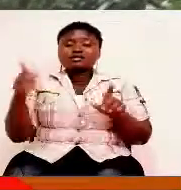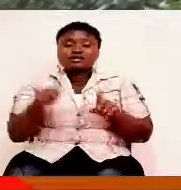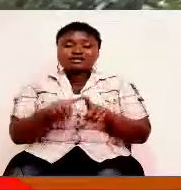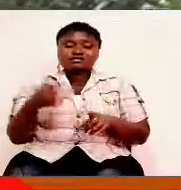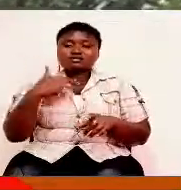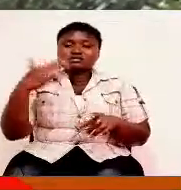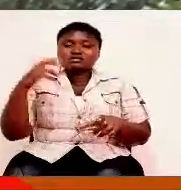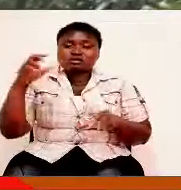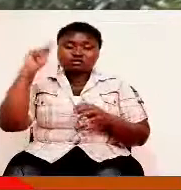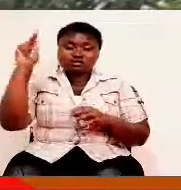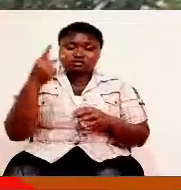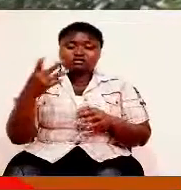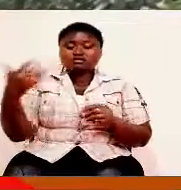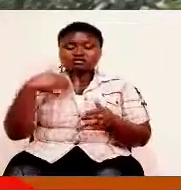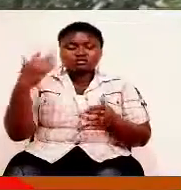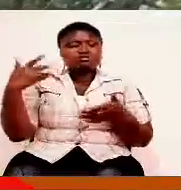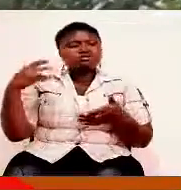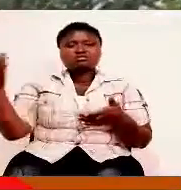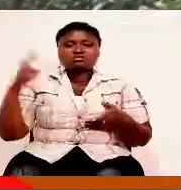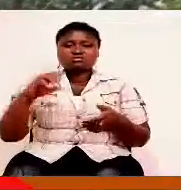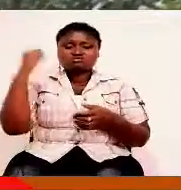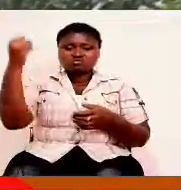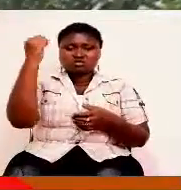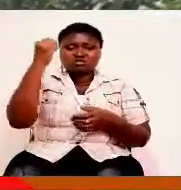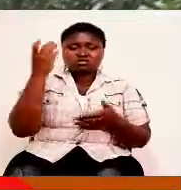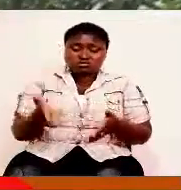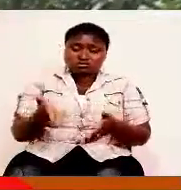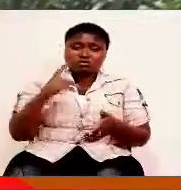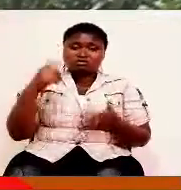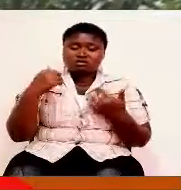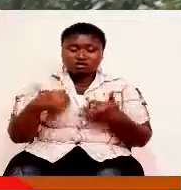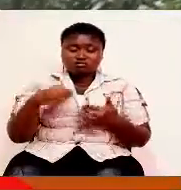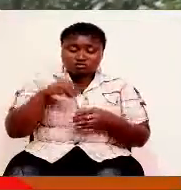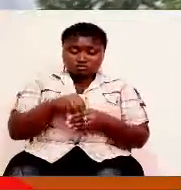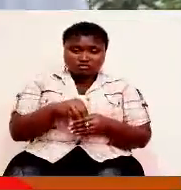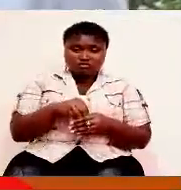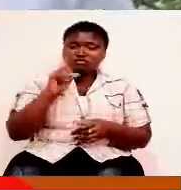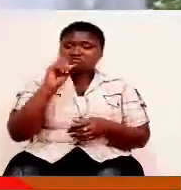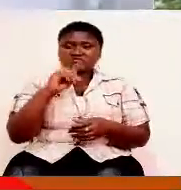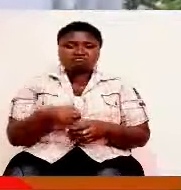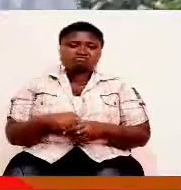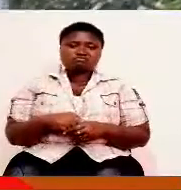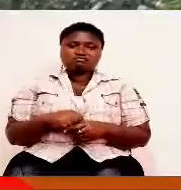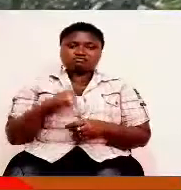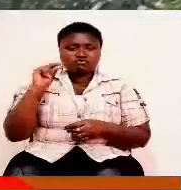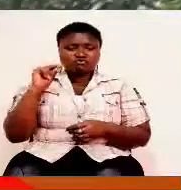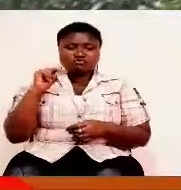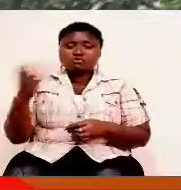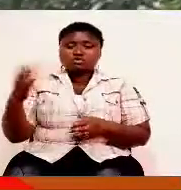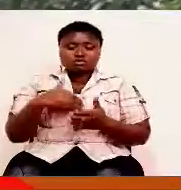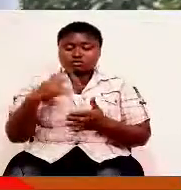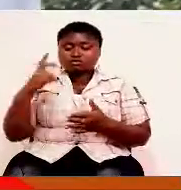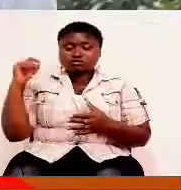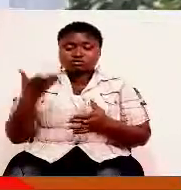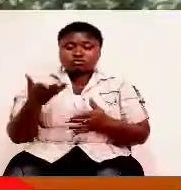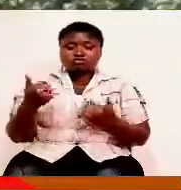campaign. Mugo waka mwaka tuwerati ni mwogo tuwe kirela dhitima ni guwa tuka vote. No, utigethi uguo. Todo tuwe na haki